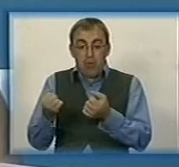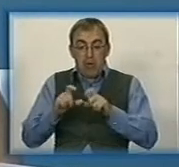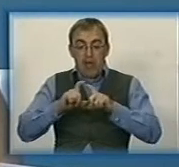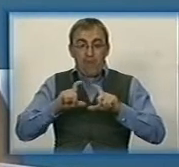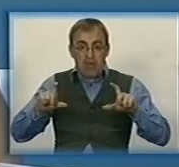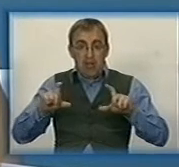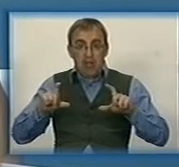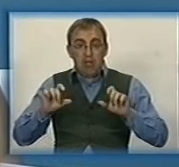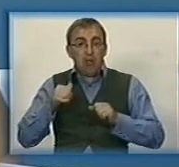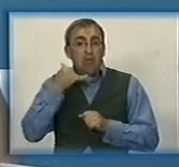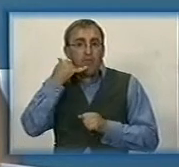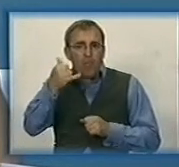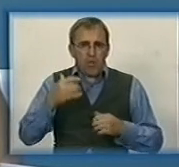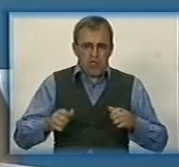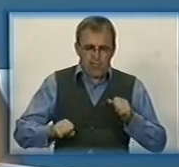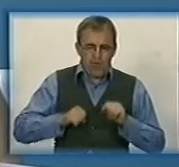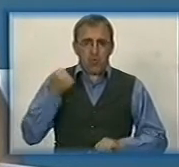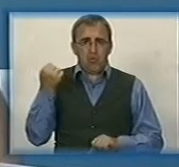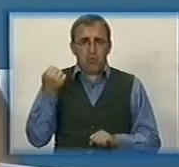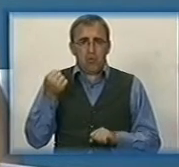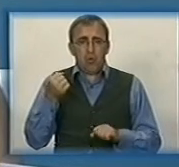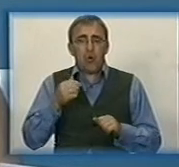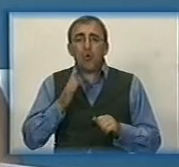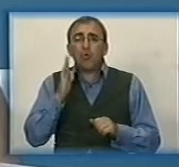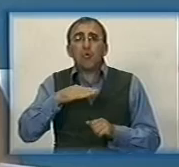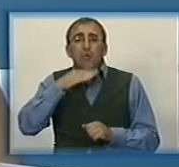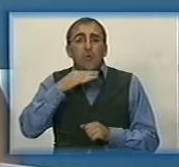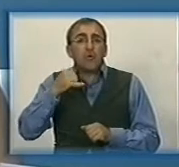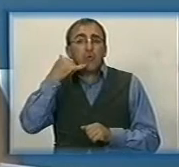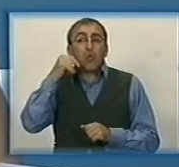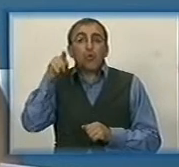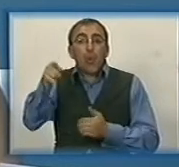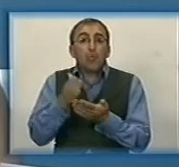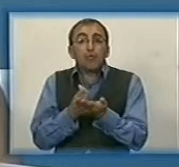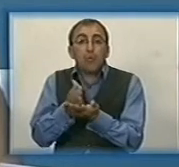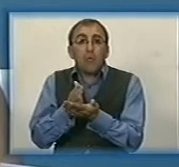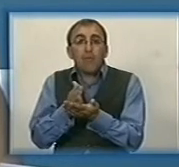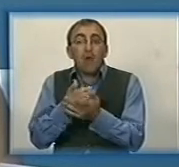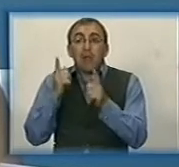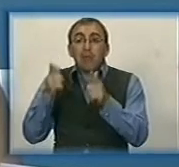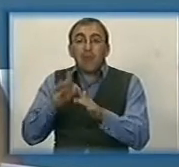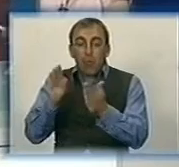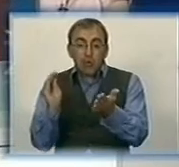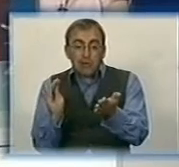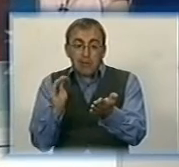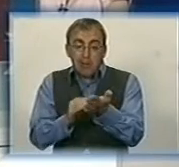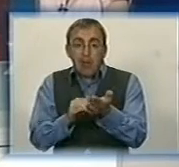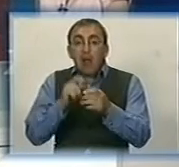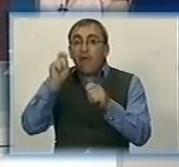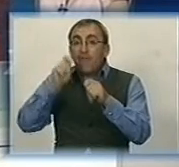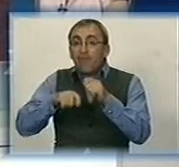квитанцию, звонят с возмущениями. Достаточно просто телефон той службы, где вы не согласны с данными, указаны в платежке,